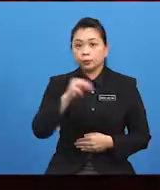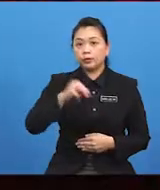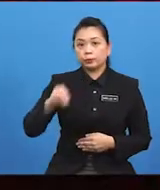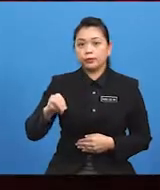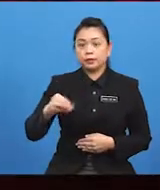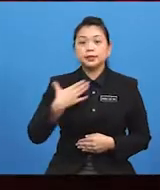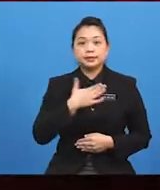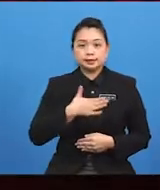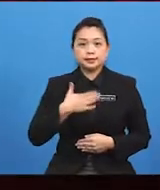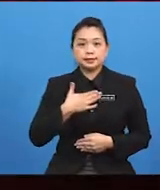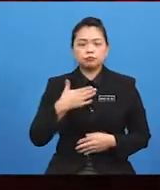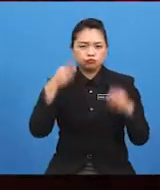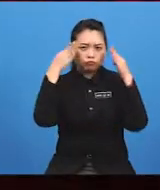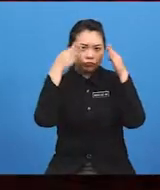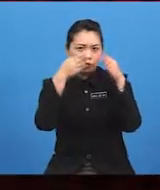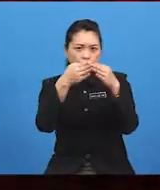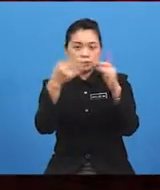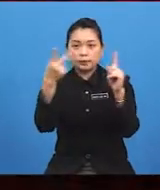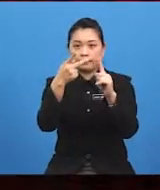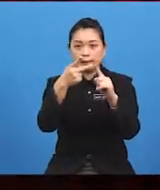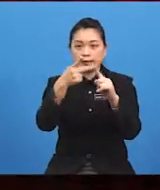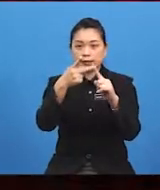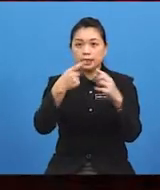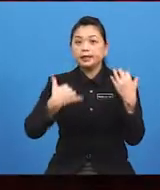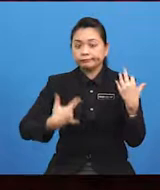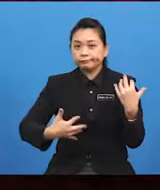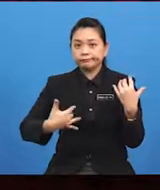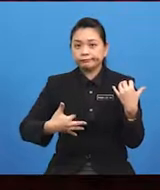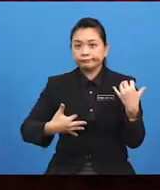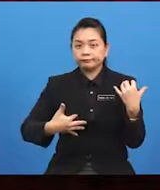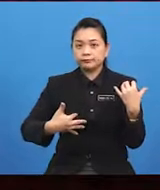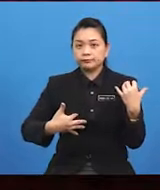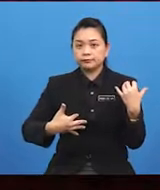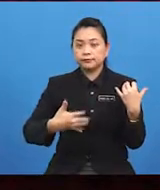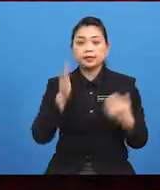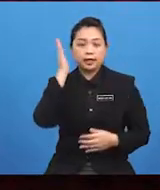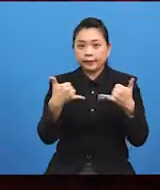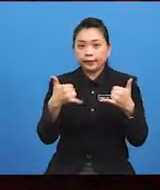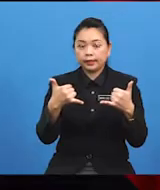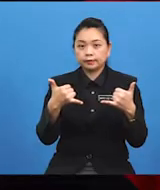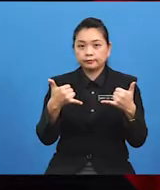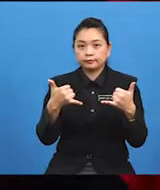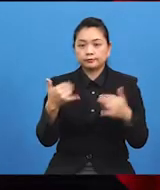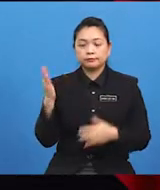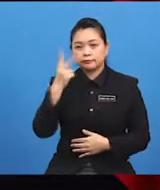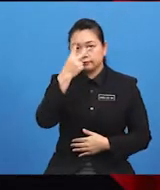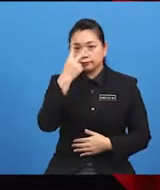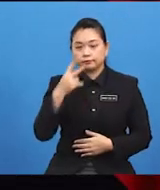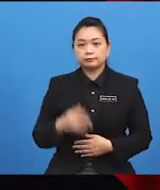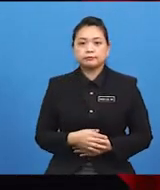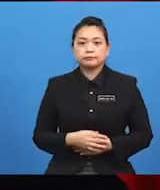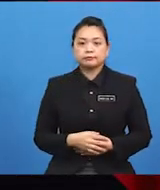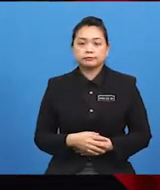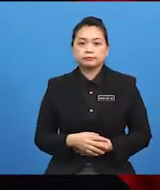Murid-murid, sila beri tumpuan kepada penjarian arpeggio G minor ini yang akan dimainkan oleh Haziq.